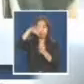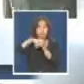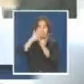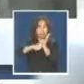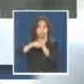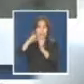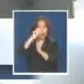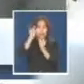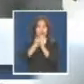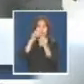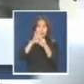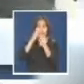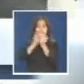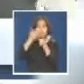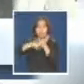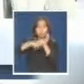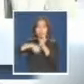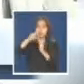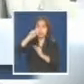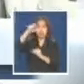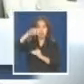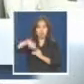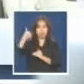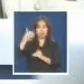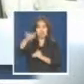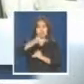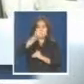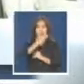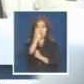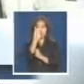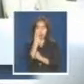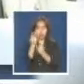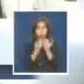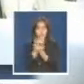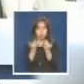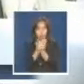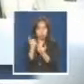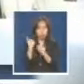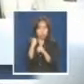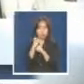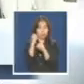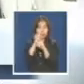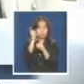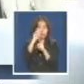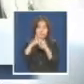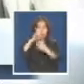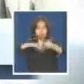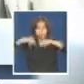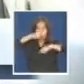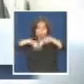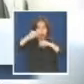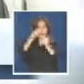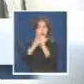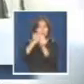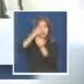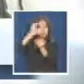พาะในส่วนของน้ำมันดีเซลเพราะฉะนั้นก็จะเชิญทั้งสองท่านมาพูดคุยกันว่าความพยายามในการที่จะดูแลไม่ให้ต้นทุนในเรื่อง